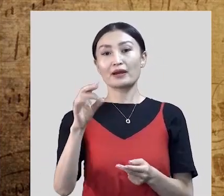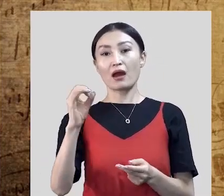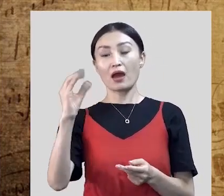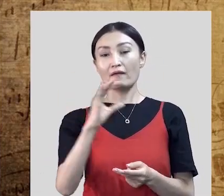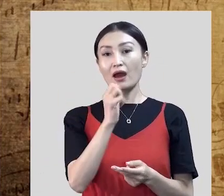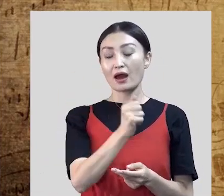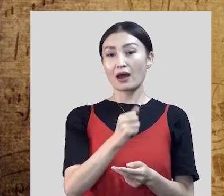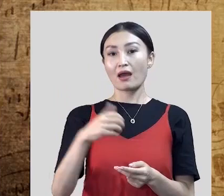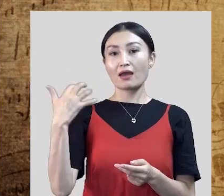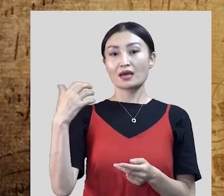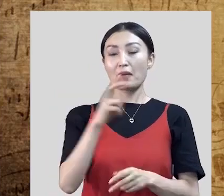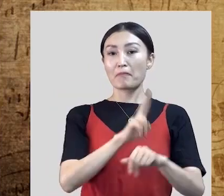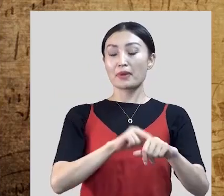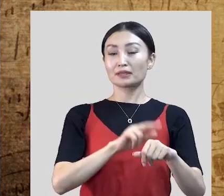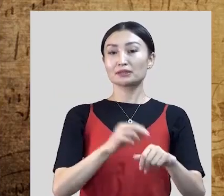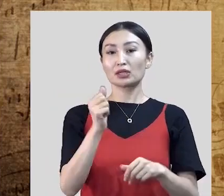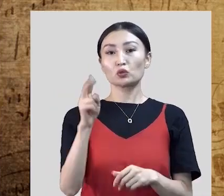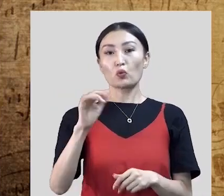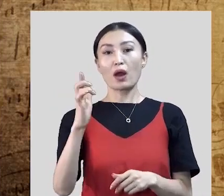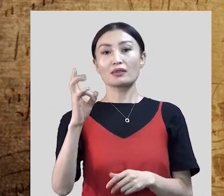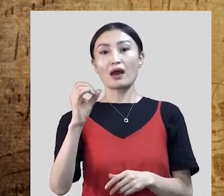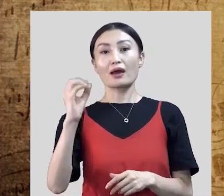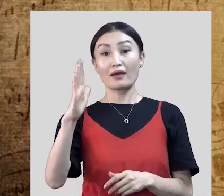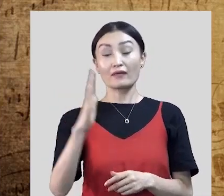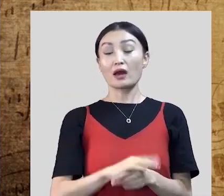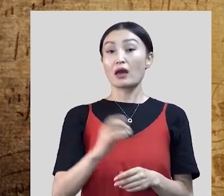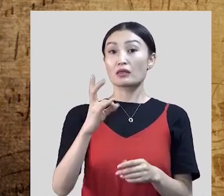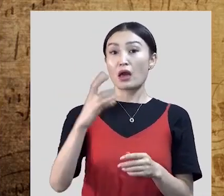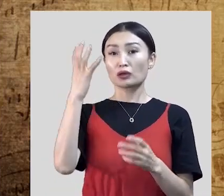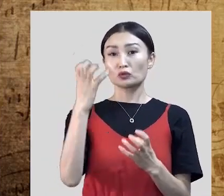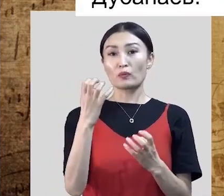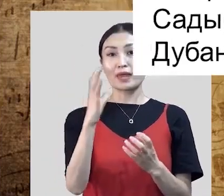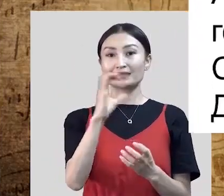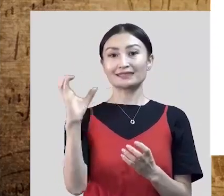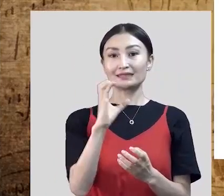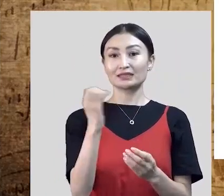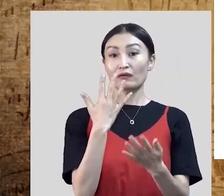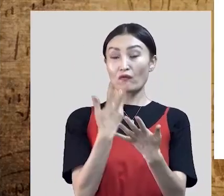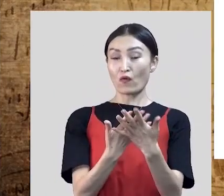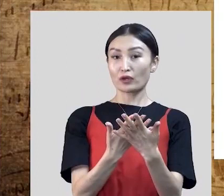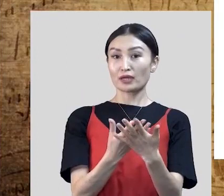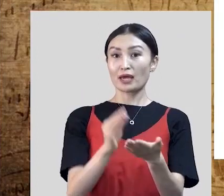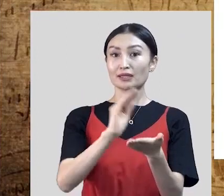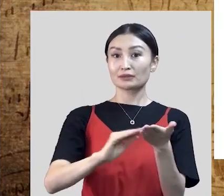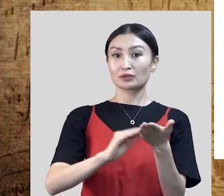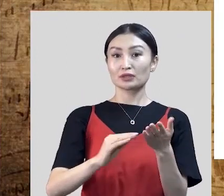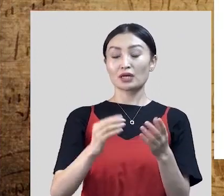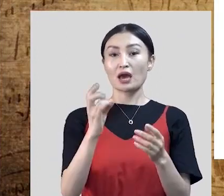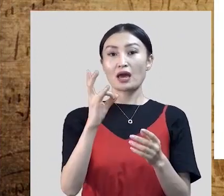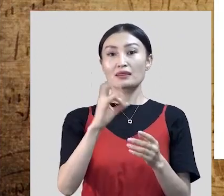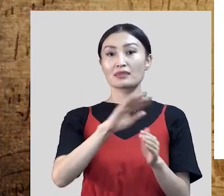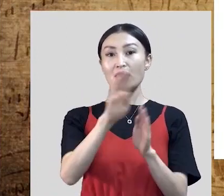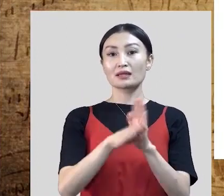и генерал милиции Садырбек Дубанаев. На темно-синем фоне герба изображены восходящее